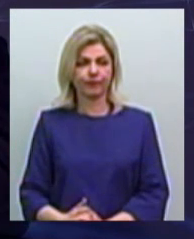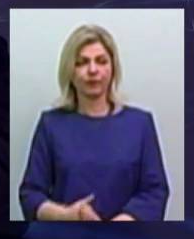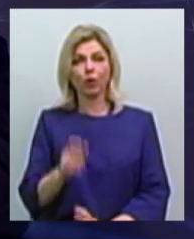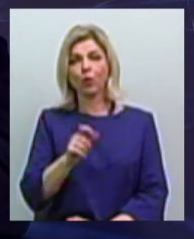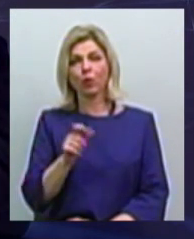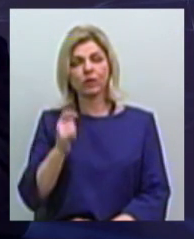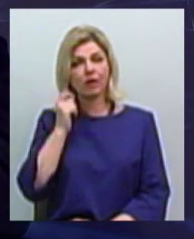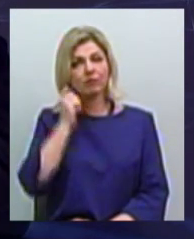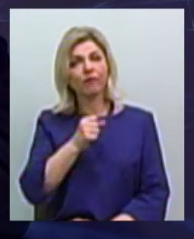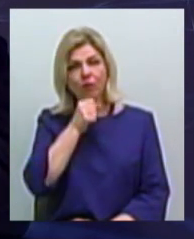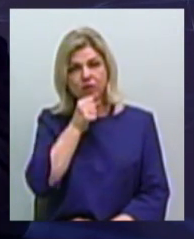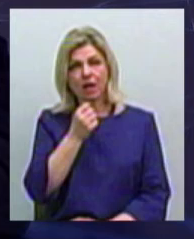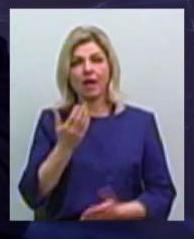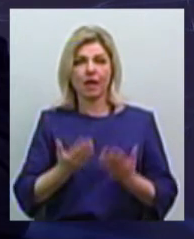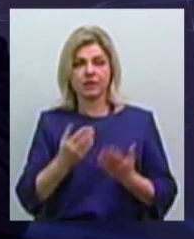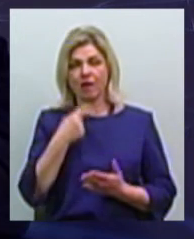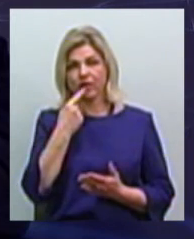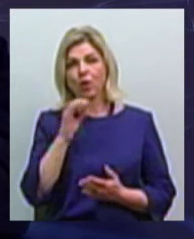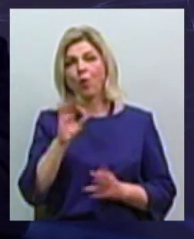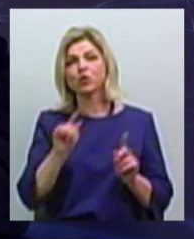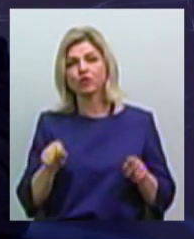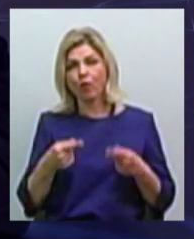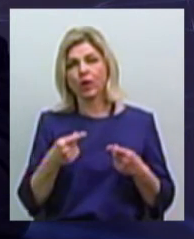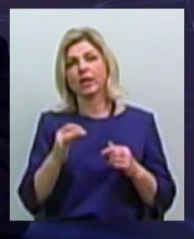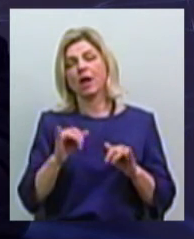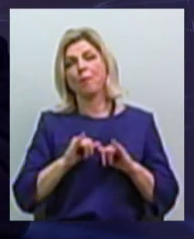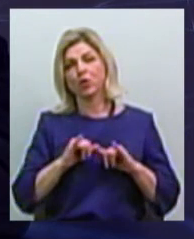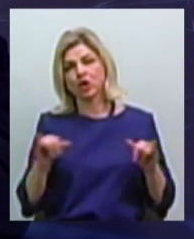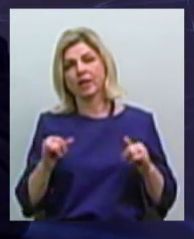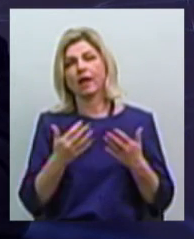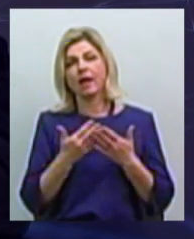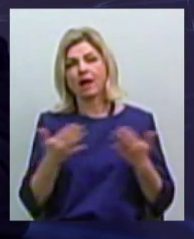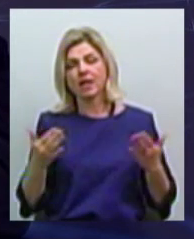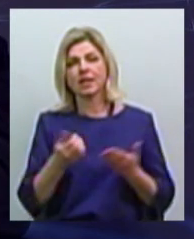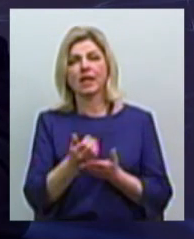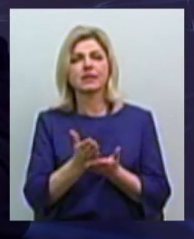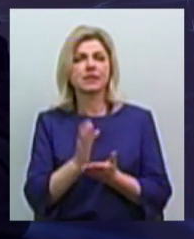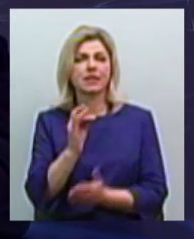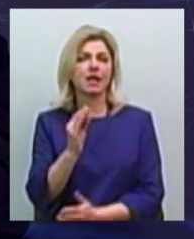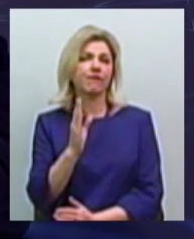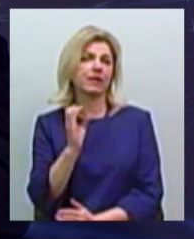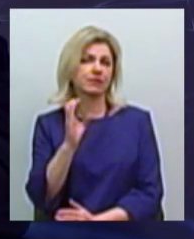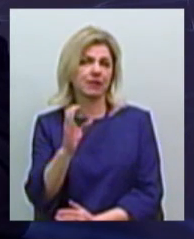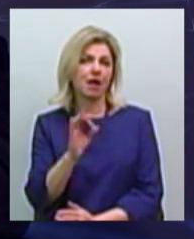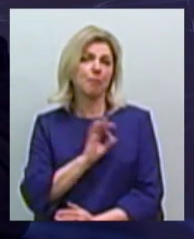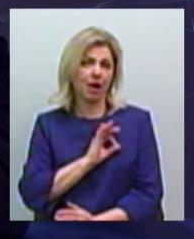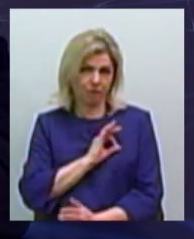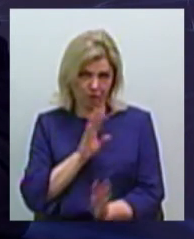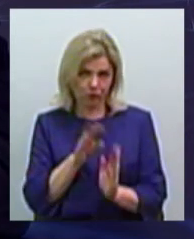віку однозначно. Якщо говорити про створення і поширення різноманітних сервісів, в тому числі і правових